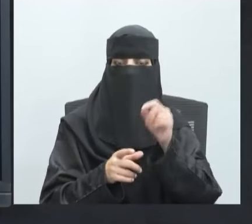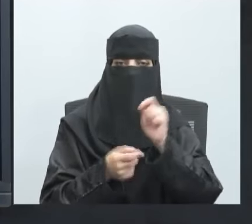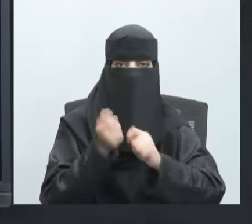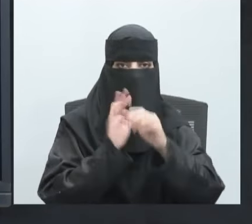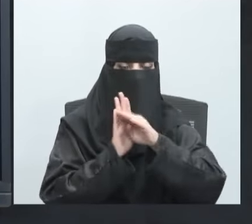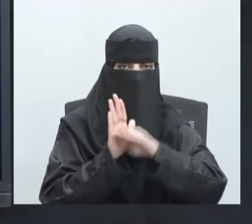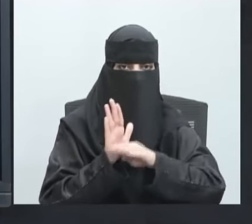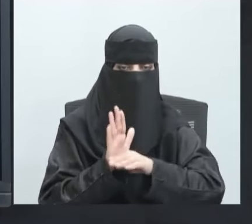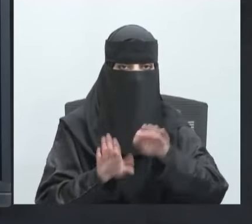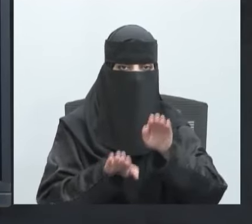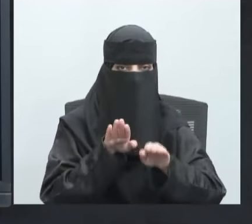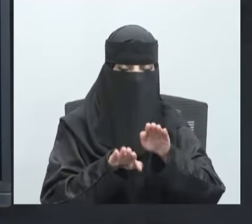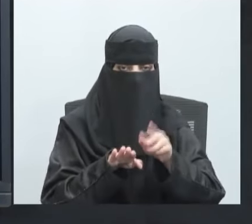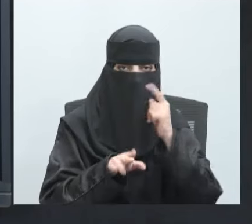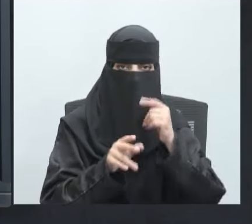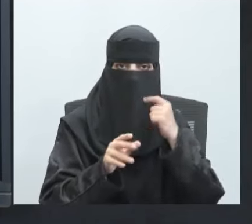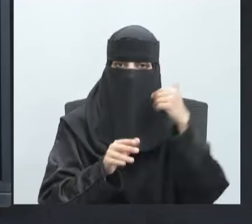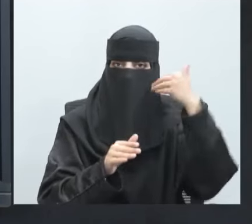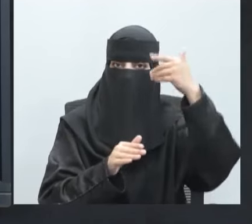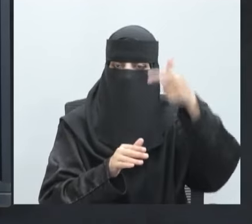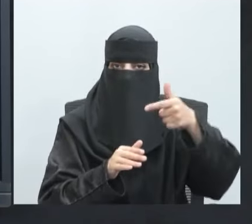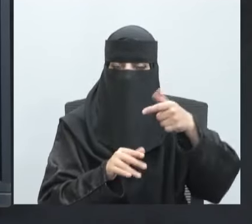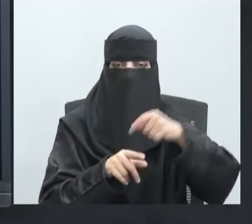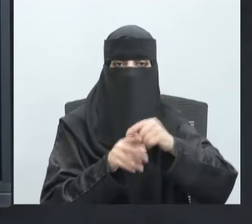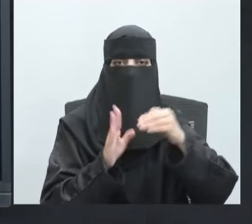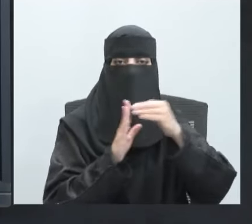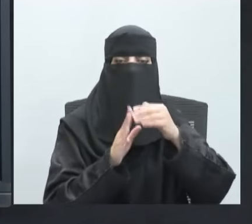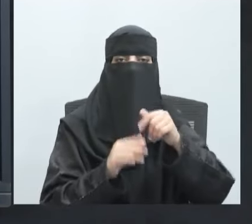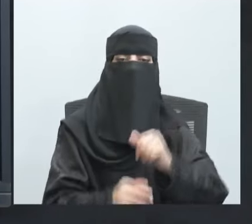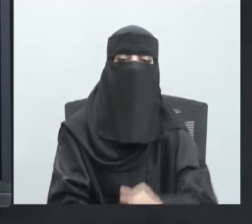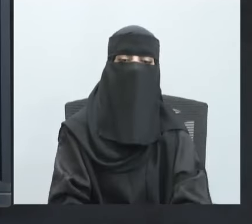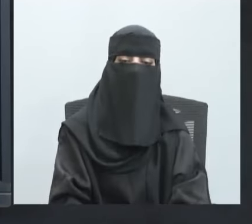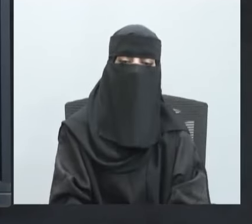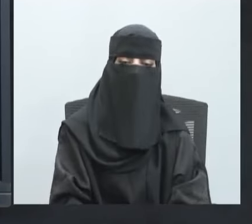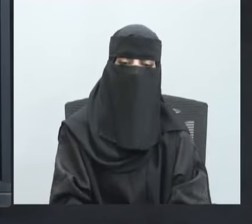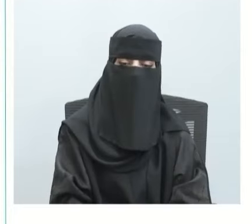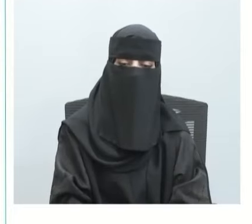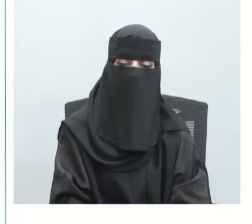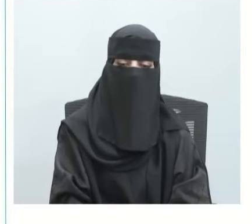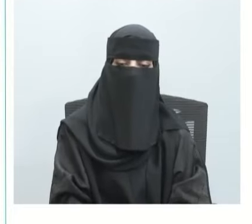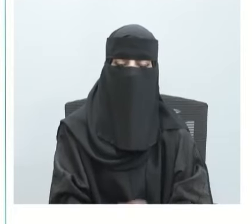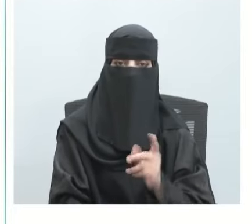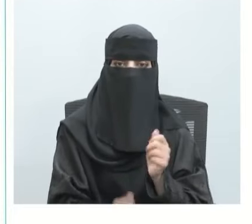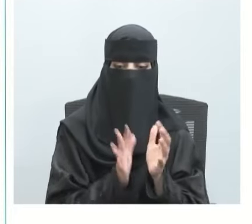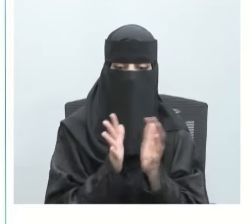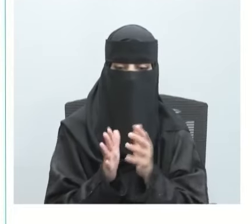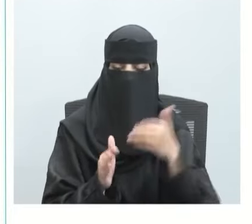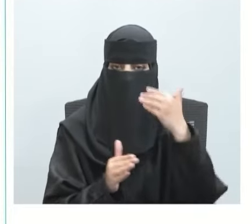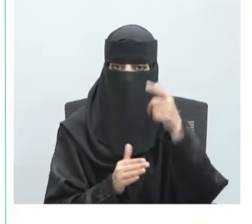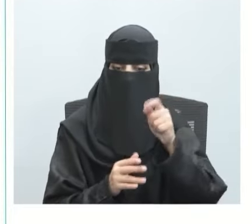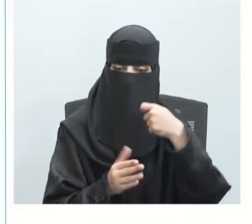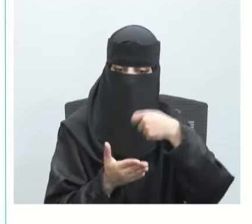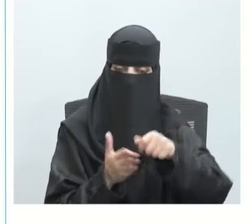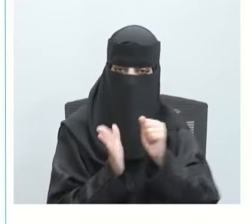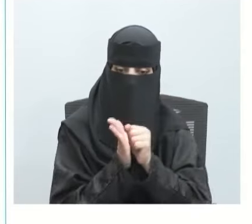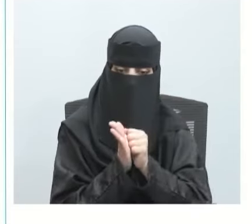اعداد الميزانيه تصور الاهداف متوسطه الاجل الادخار للمستقبل مثل شراء